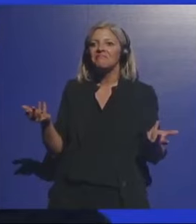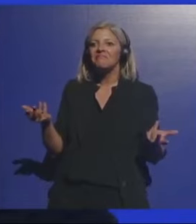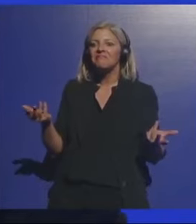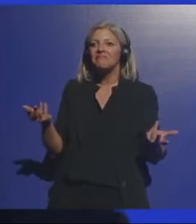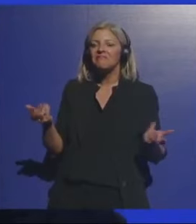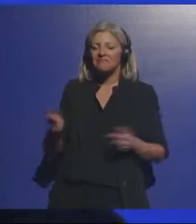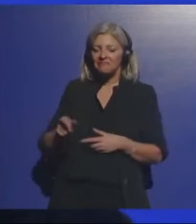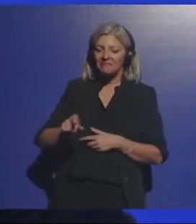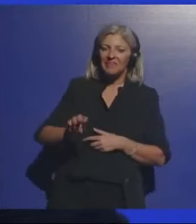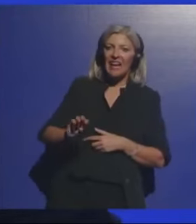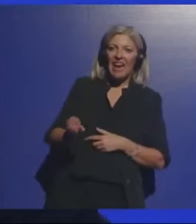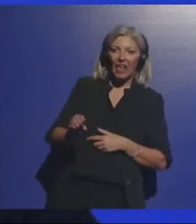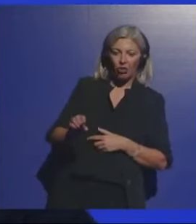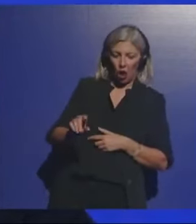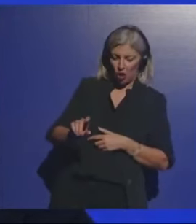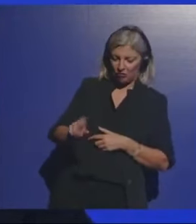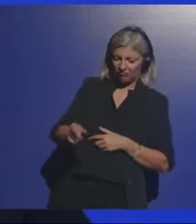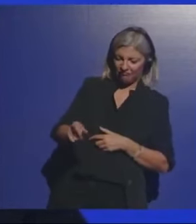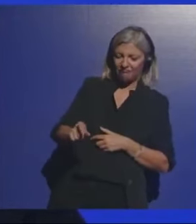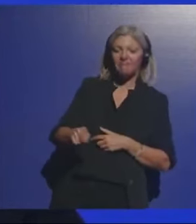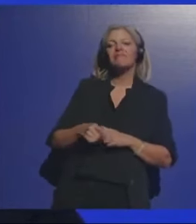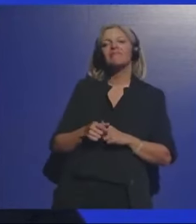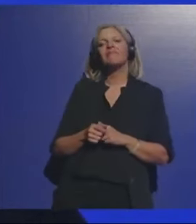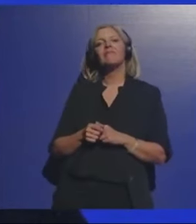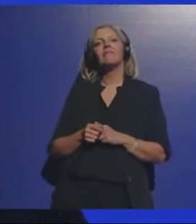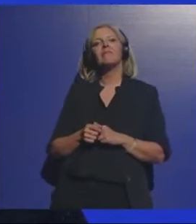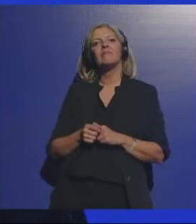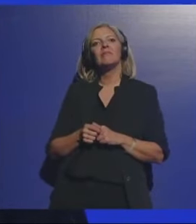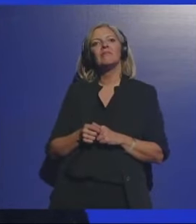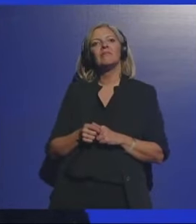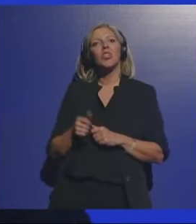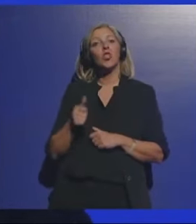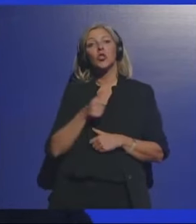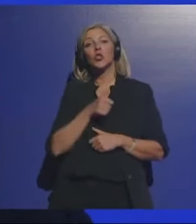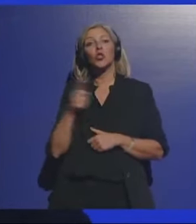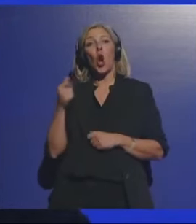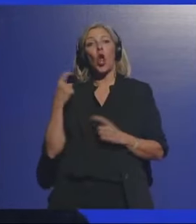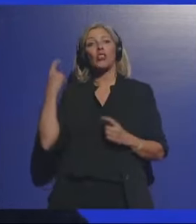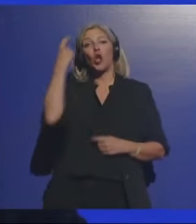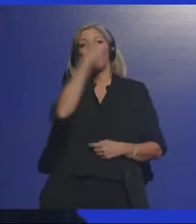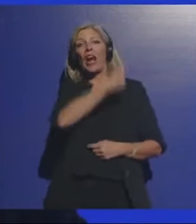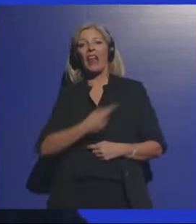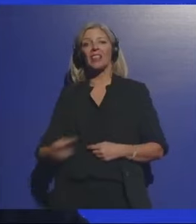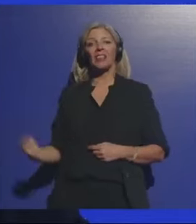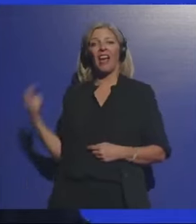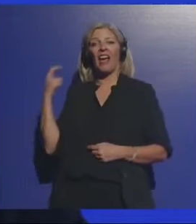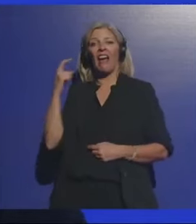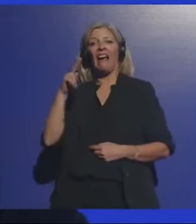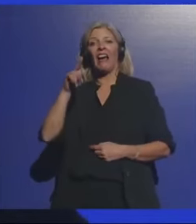accendo la radio solo col deodorante refresh